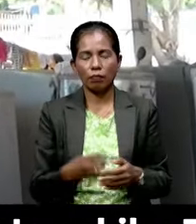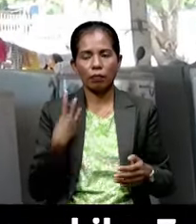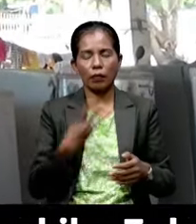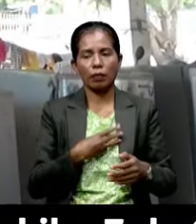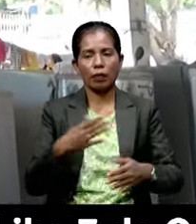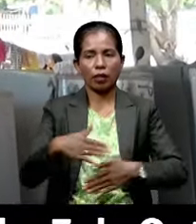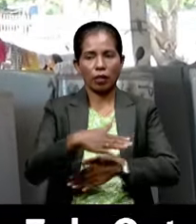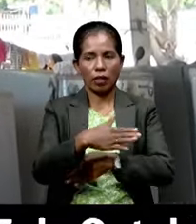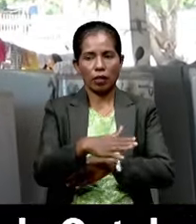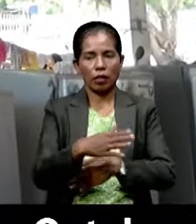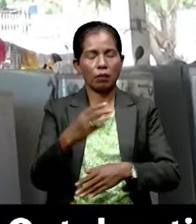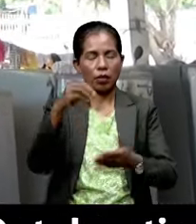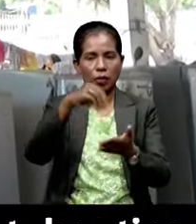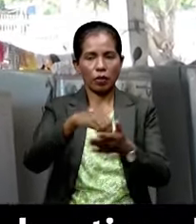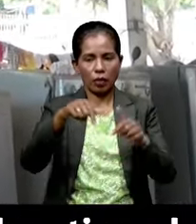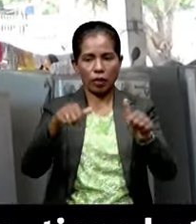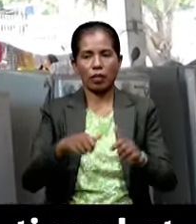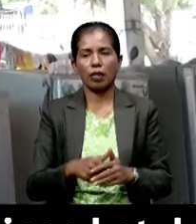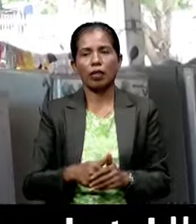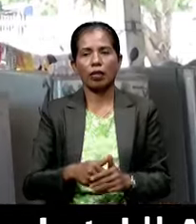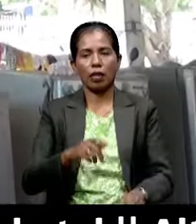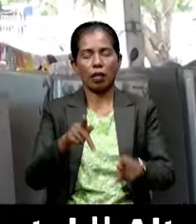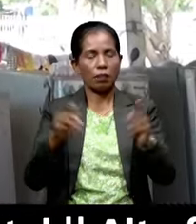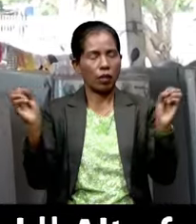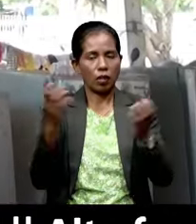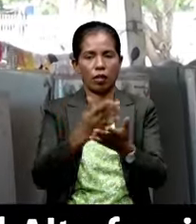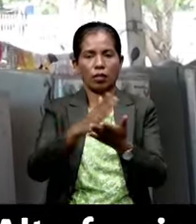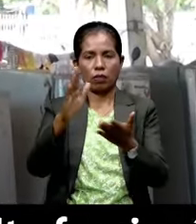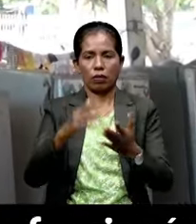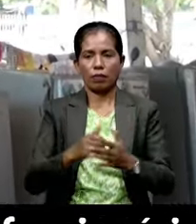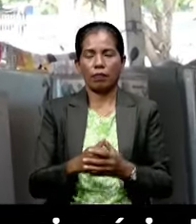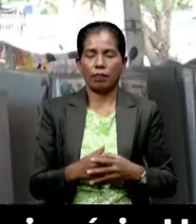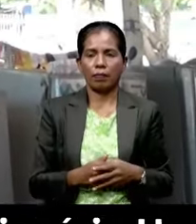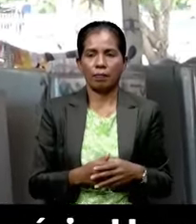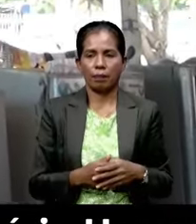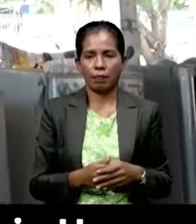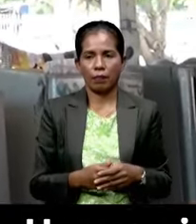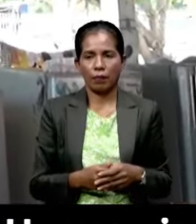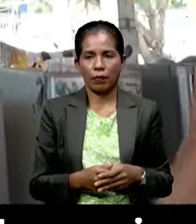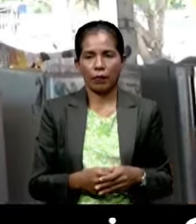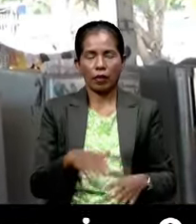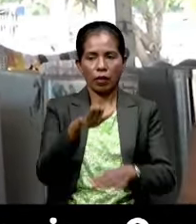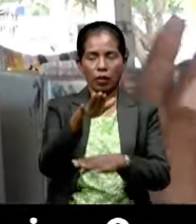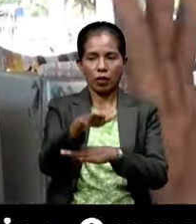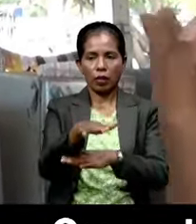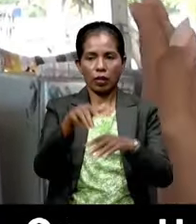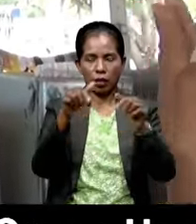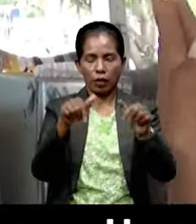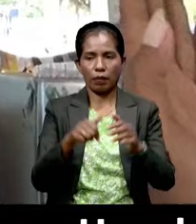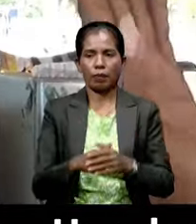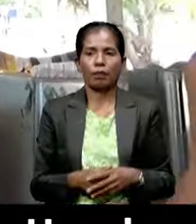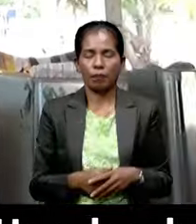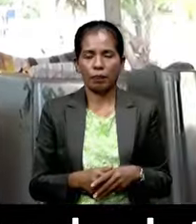ikan produk ikan ni mo sam tawi ni ema nung kamay hola. So lorai to iya ni nasa